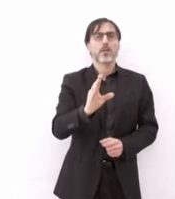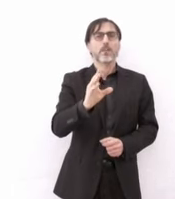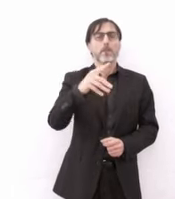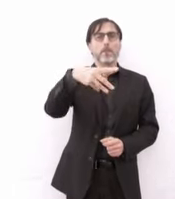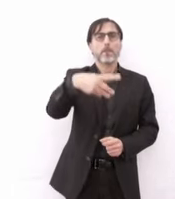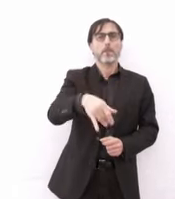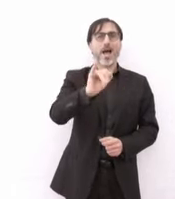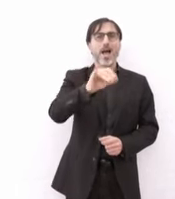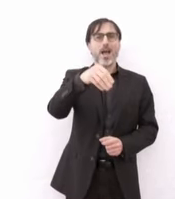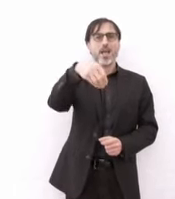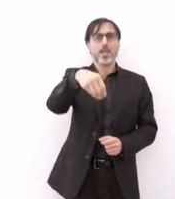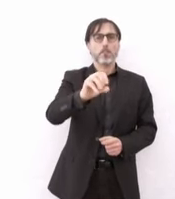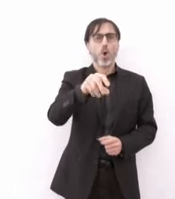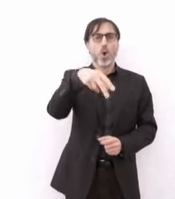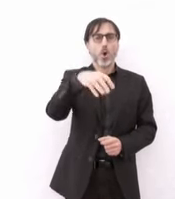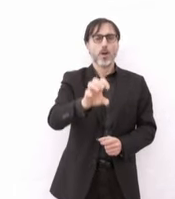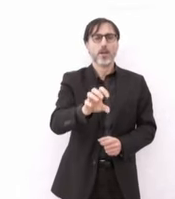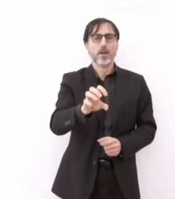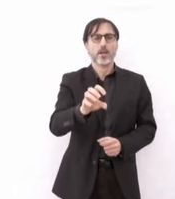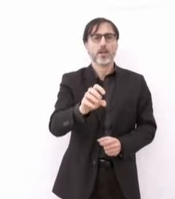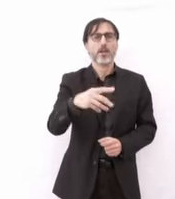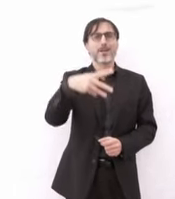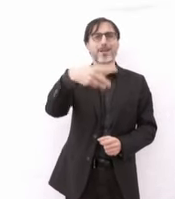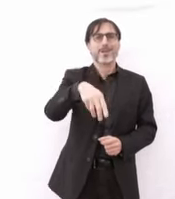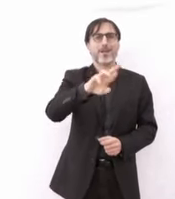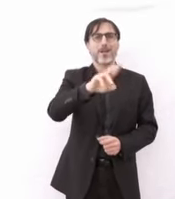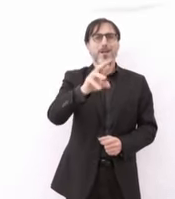Maimone, Angela Meraz.